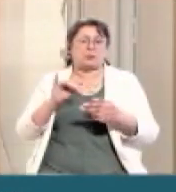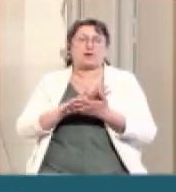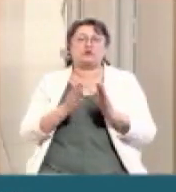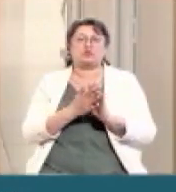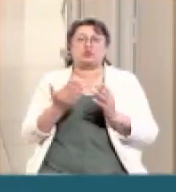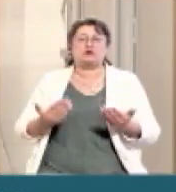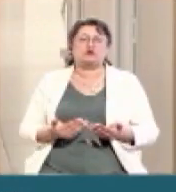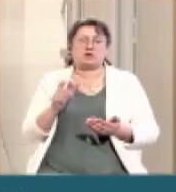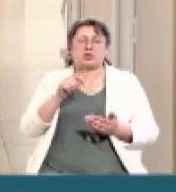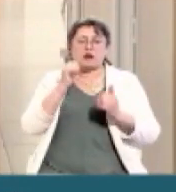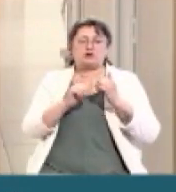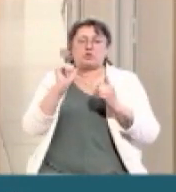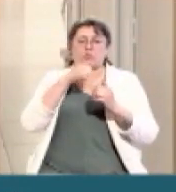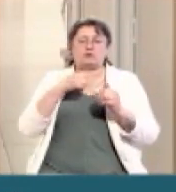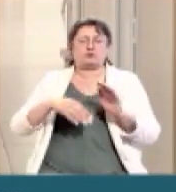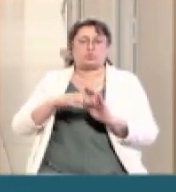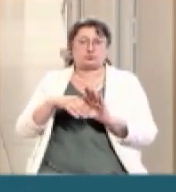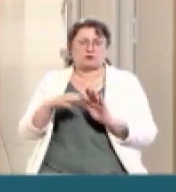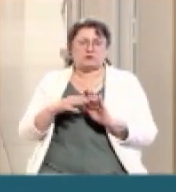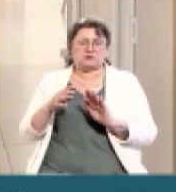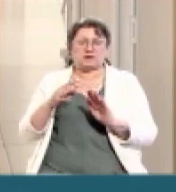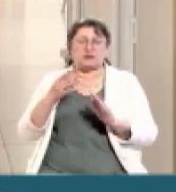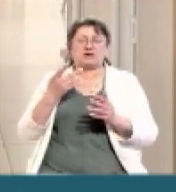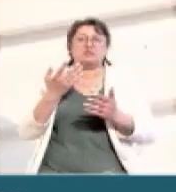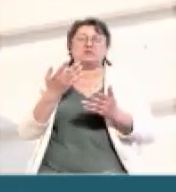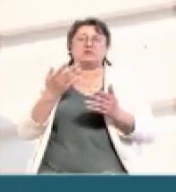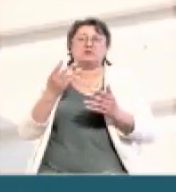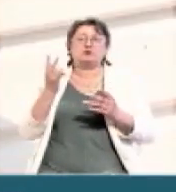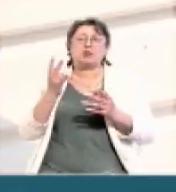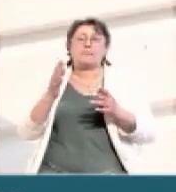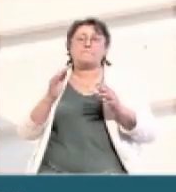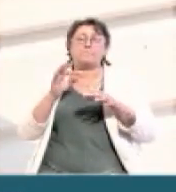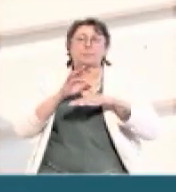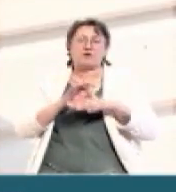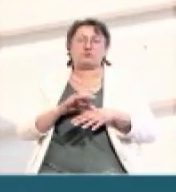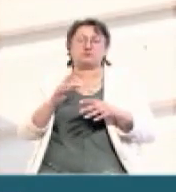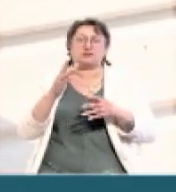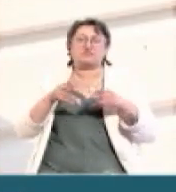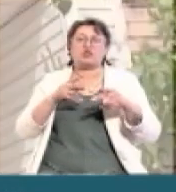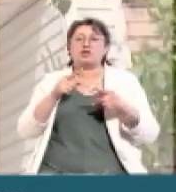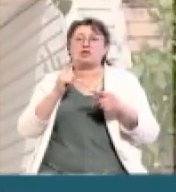ауыл тұрғындарының жағдайы жылма-жыл жақсара түсуде. Айта кетейік, мұндай ота түрлері бір жылдан емес,